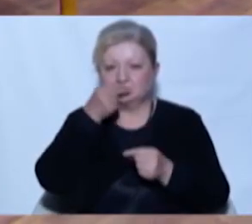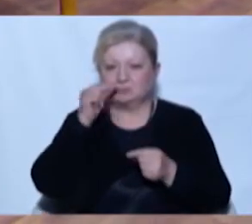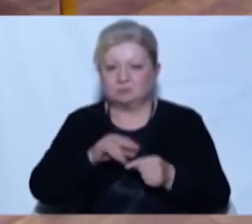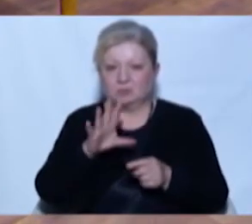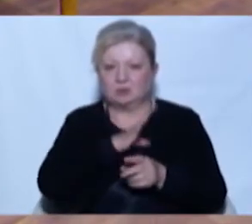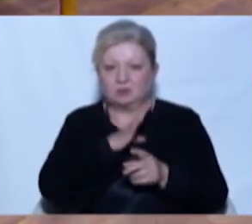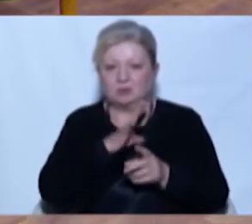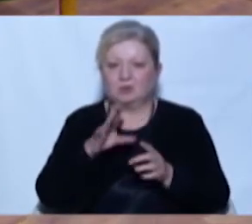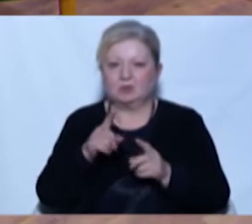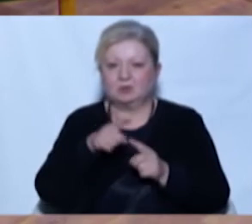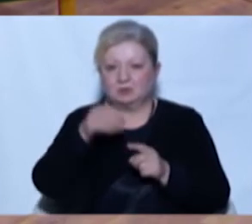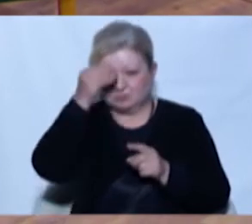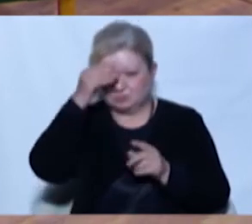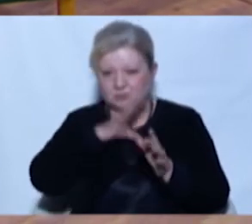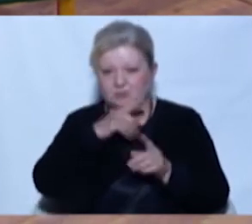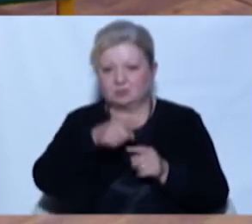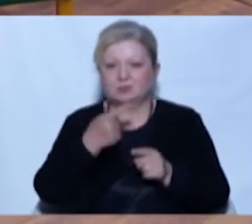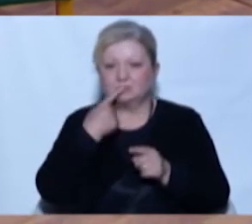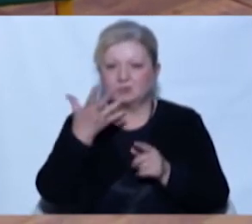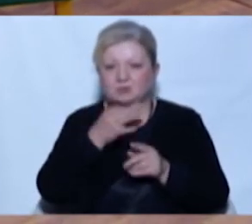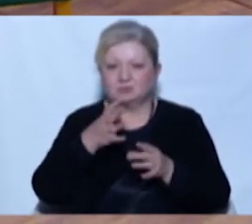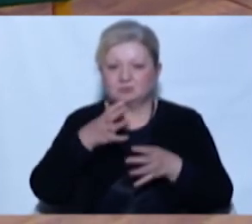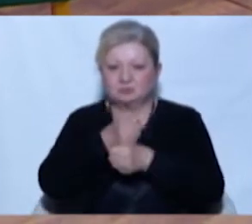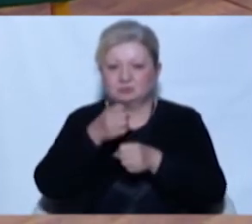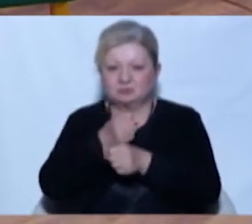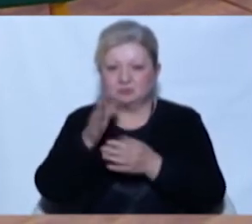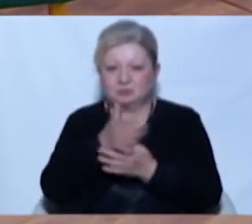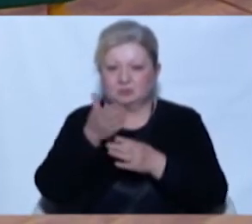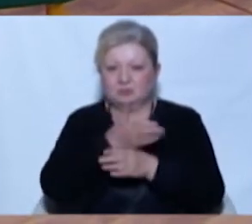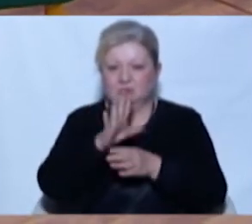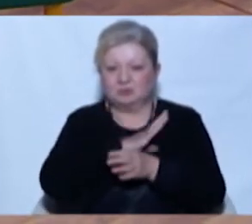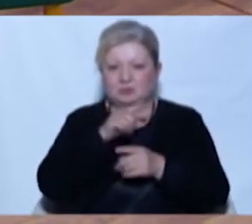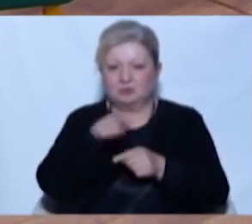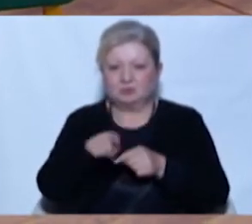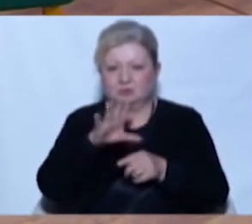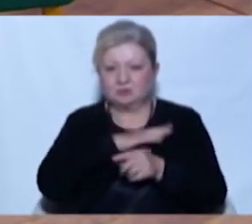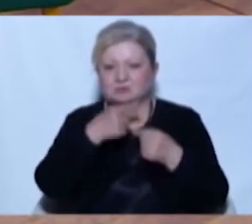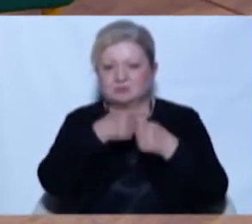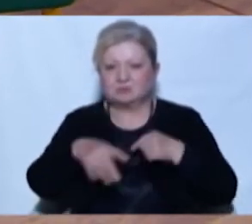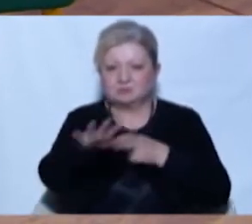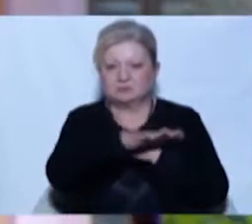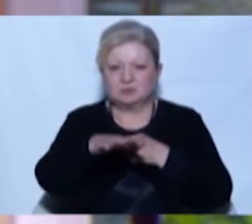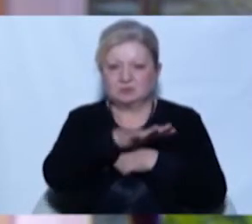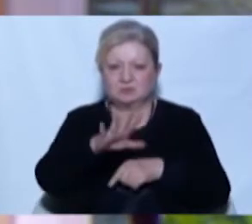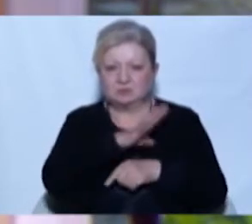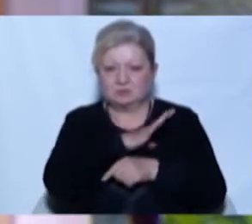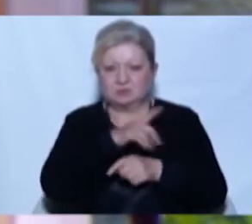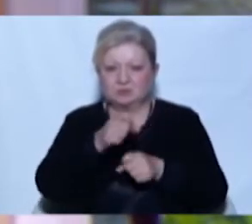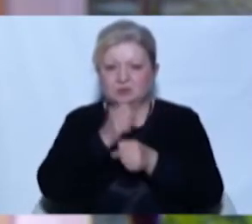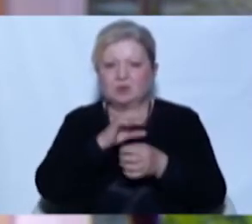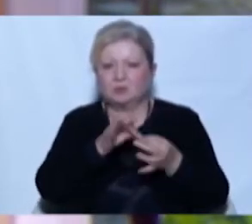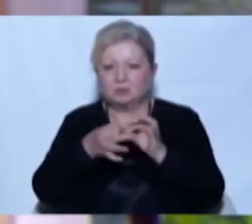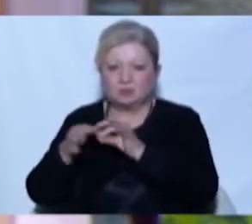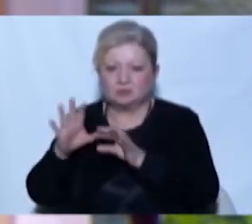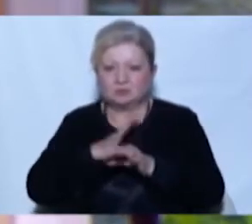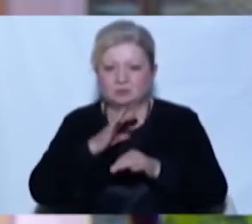დანაშაული, იგულისხმებოდა ეთნიკური წმენდები, რომლებიც მაშინ სერბებმა მოაწყვეს იუგოსლავიის სხვადასხვა ტერიტორიაზე. პროცესი